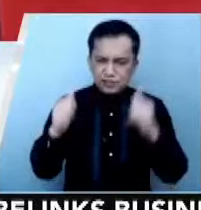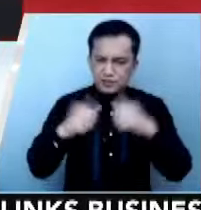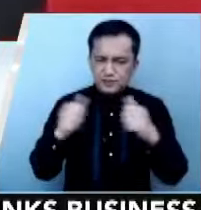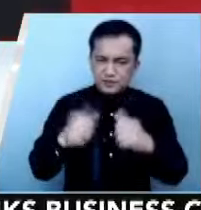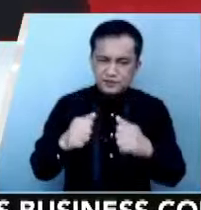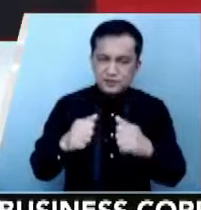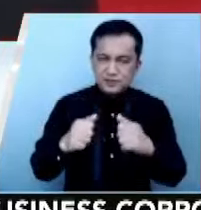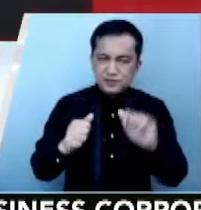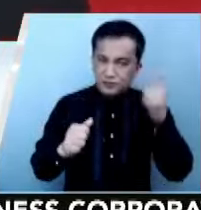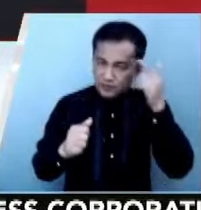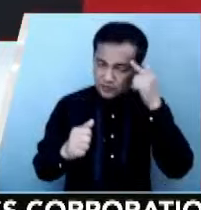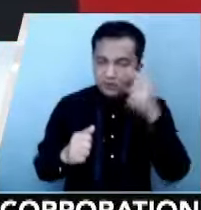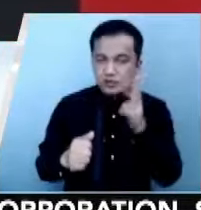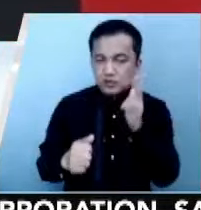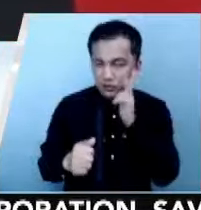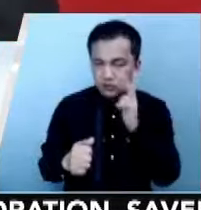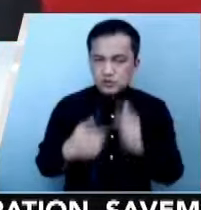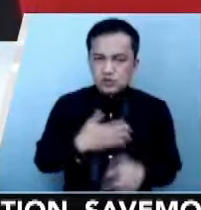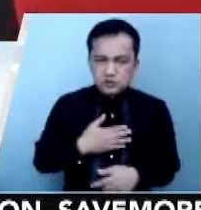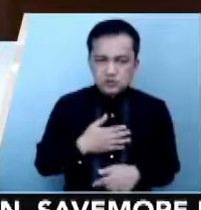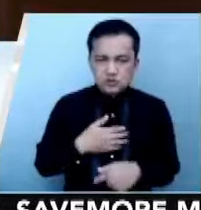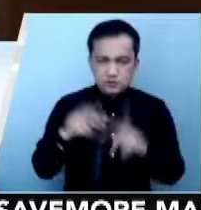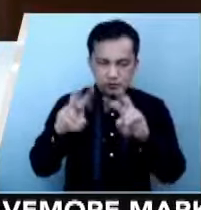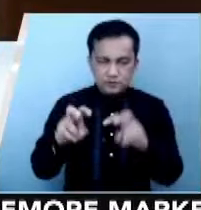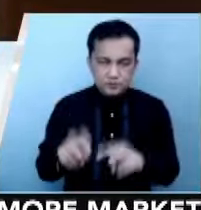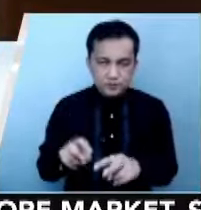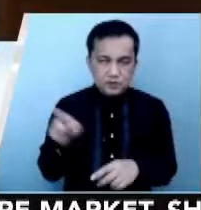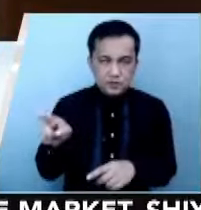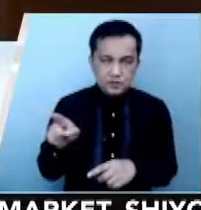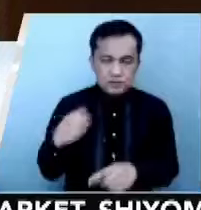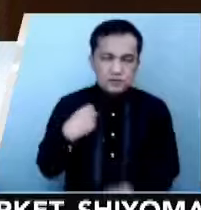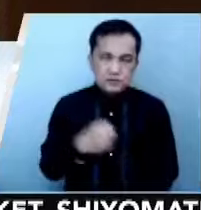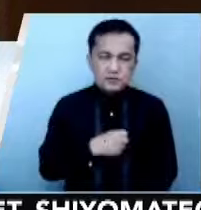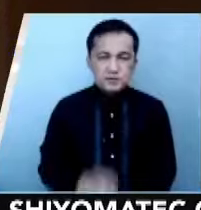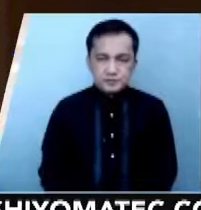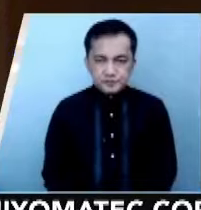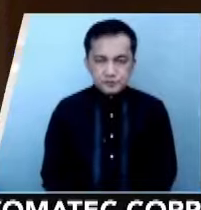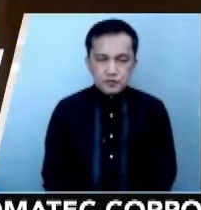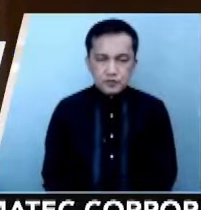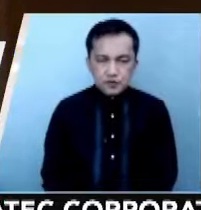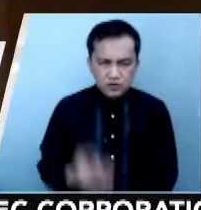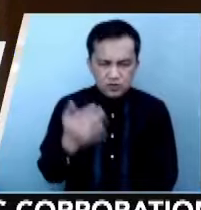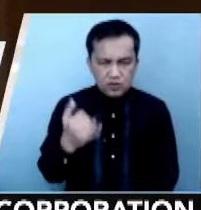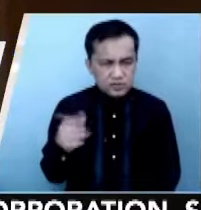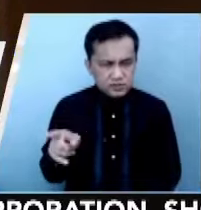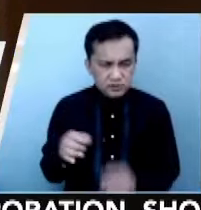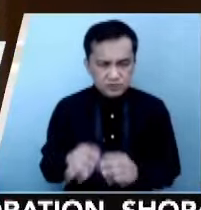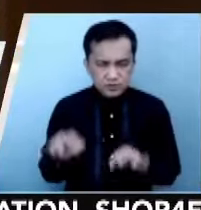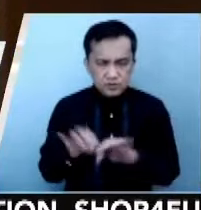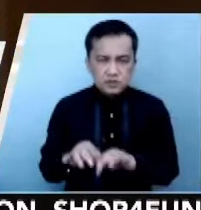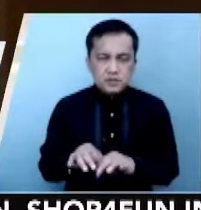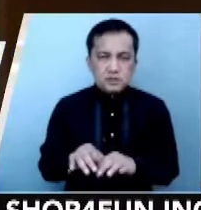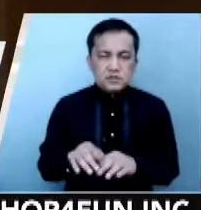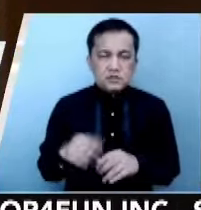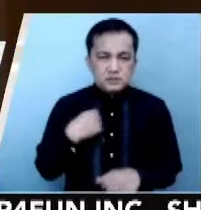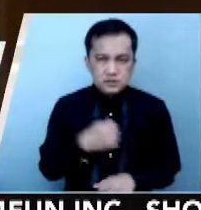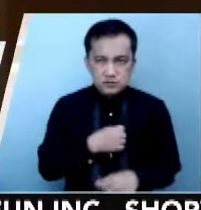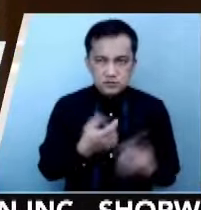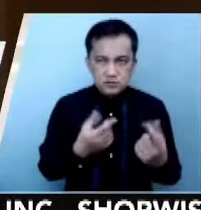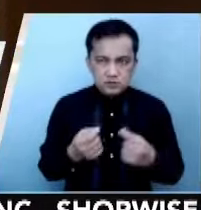Duterte gusto ng paimbestigahan ng isang senador. Why is it important that the Senate exercises